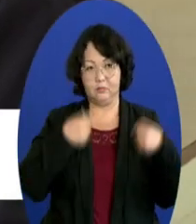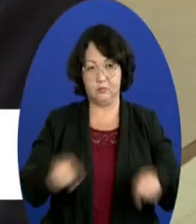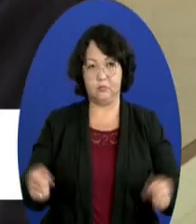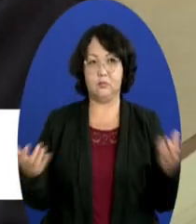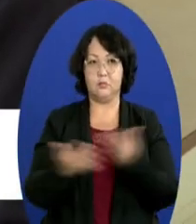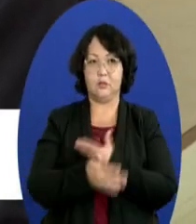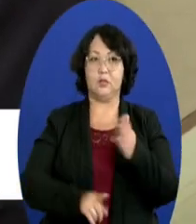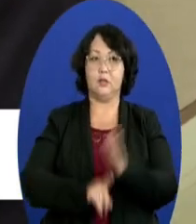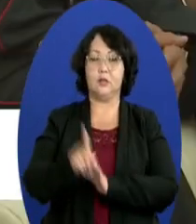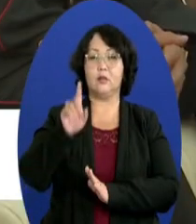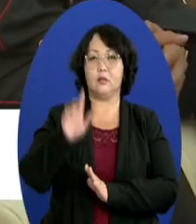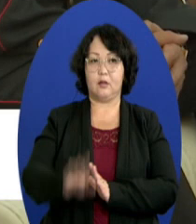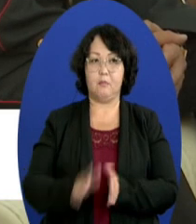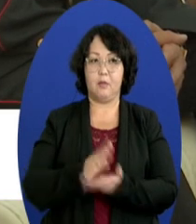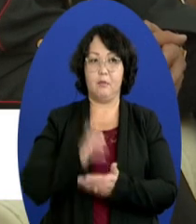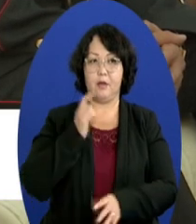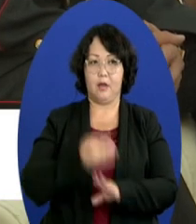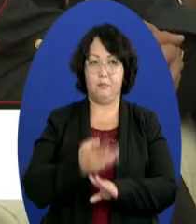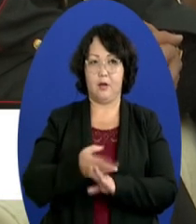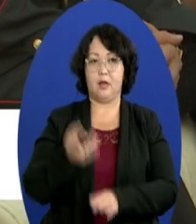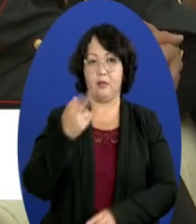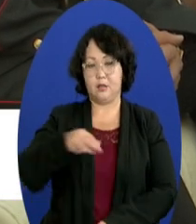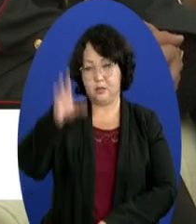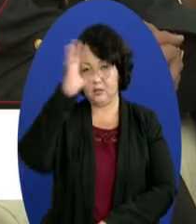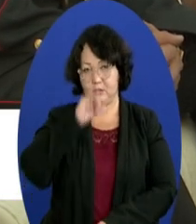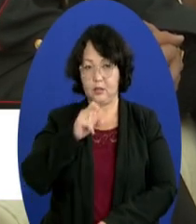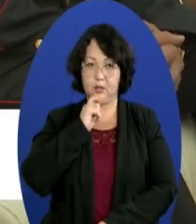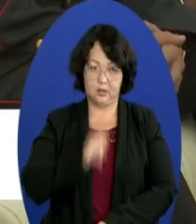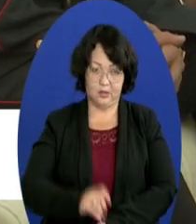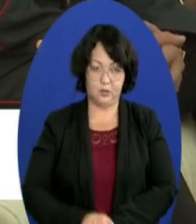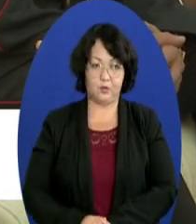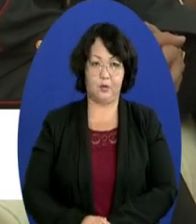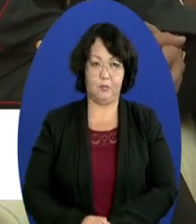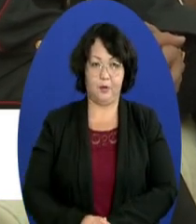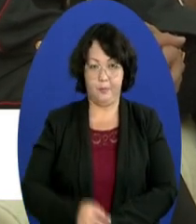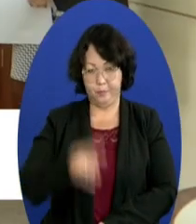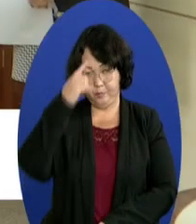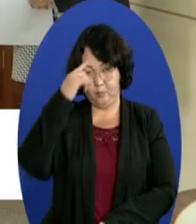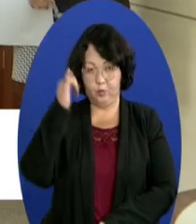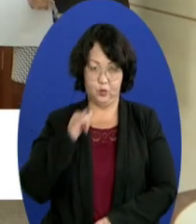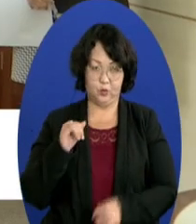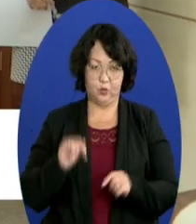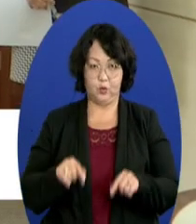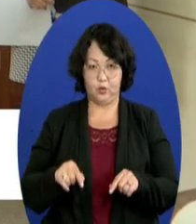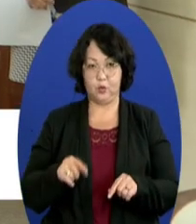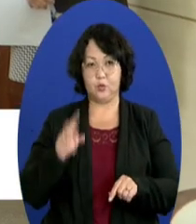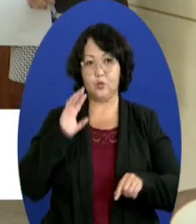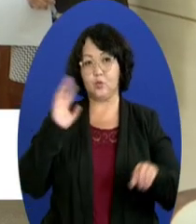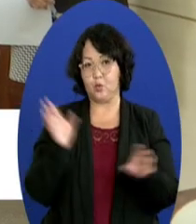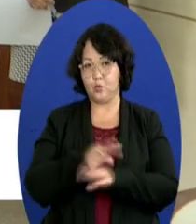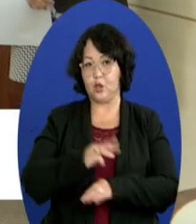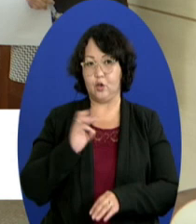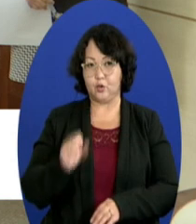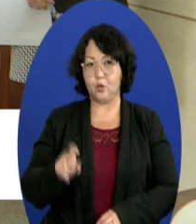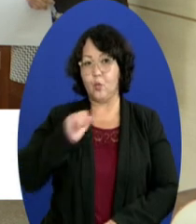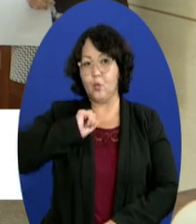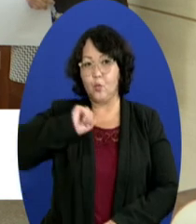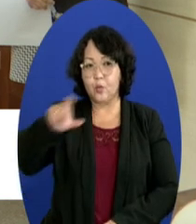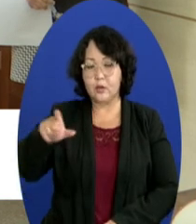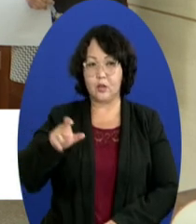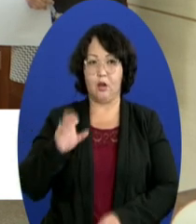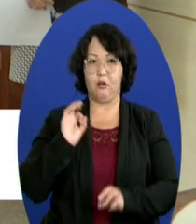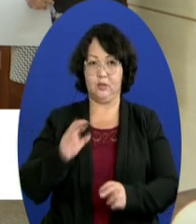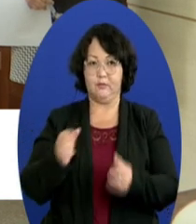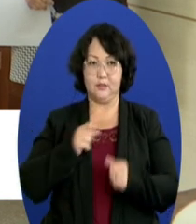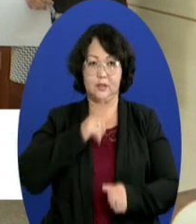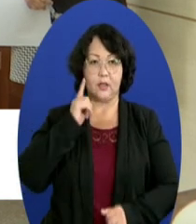эхлэн тавигдж байна гэдгийг батлан хамгаалахын дэд сайд хэлж байна. Мөн Монгол улсын өнөөгийн тусгаар тогтнолыг ямар үн цэнээр олж авсныг залуу хойч